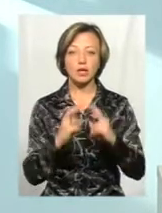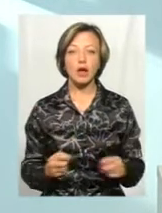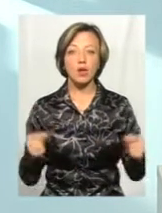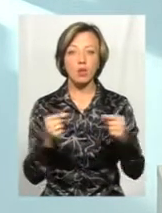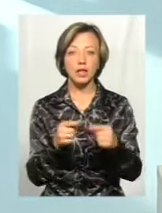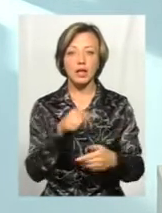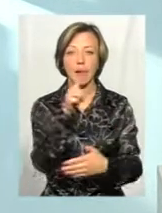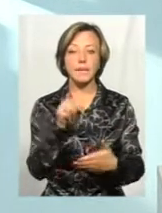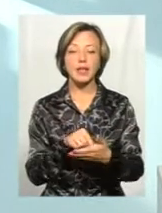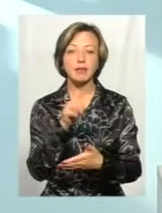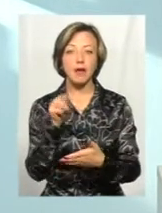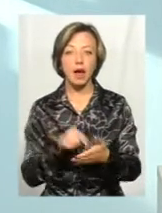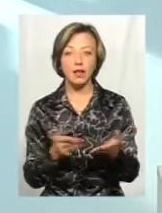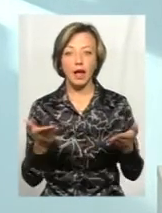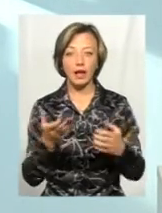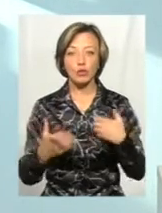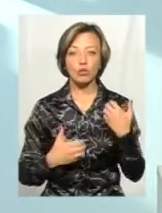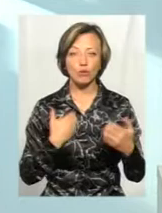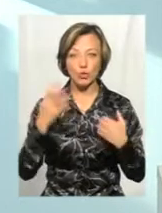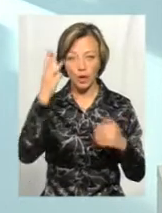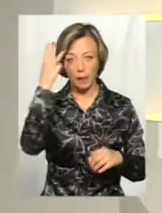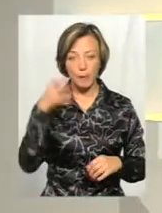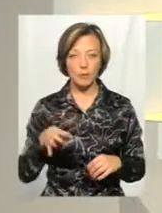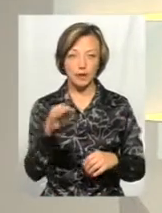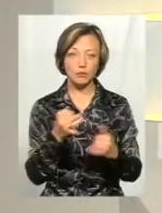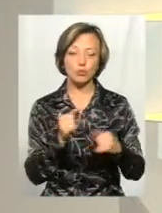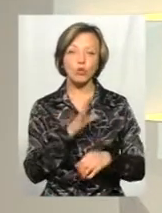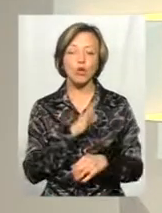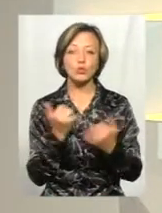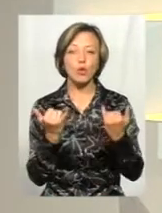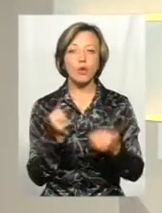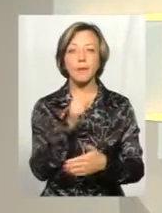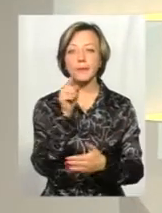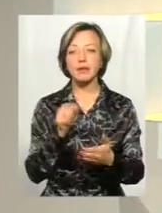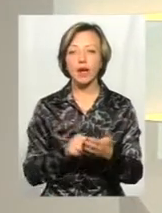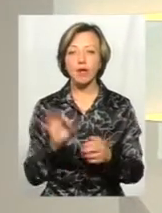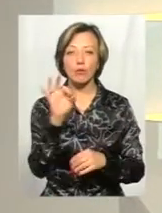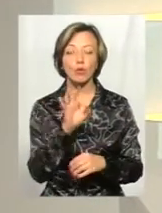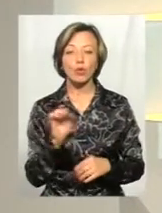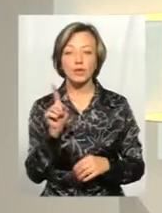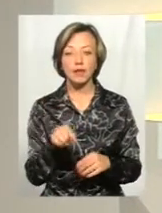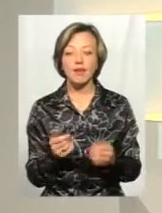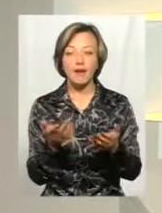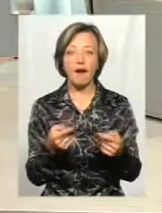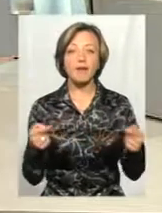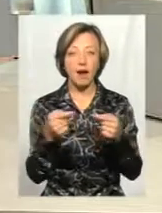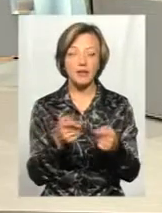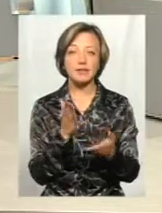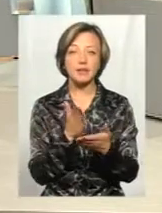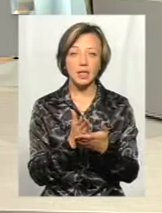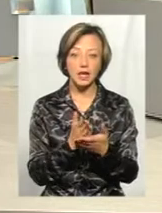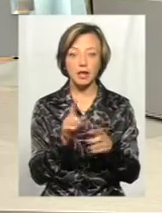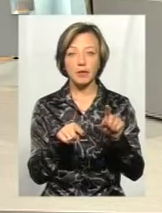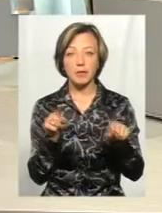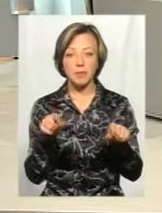конкретні питання, які турбують Хмельниччину. Сьогодні було питання з приводу того, що якраз є певного